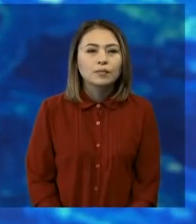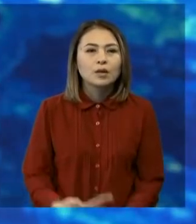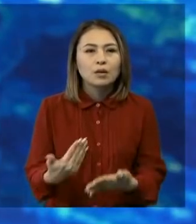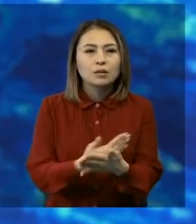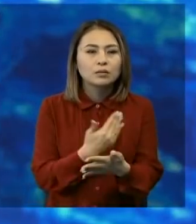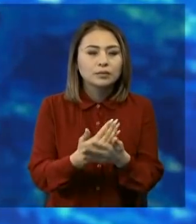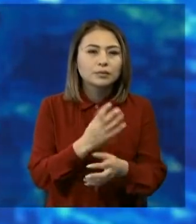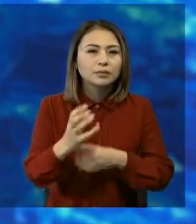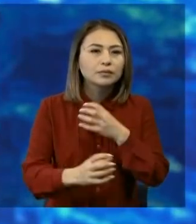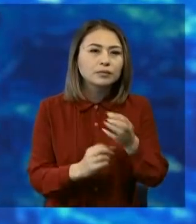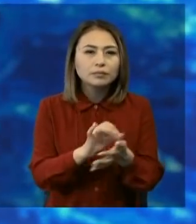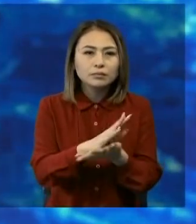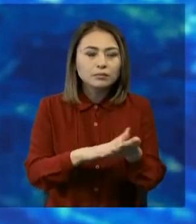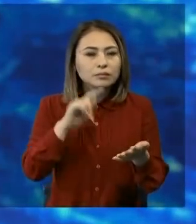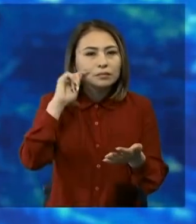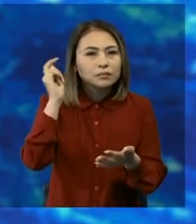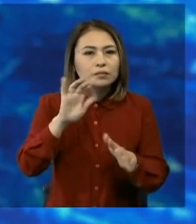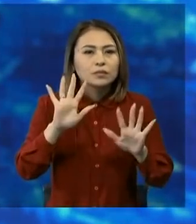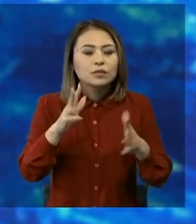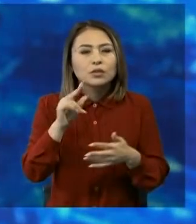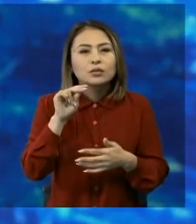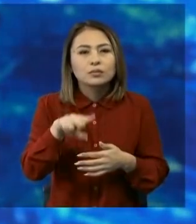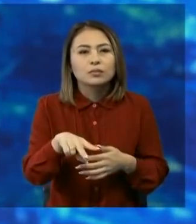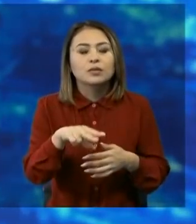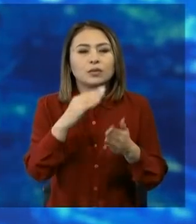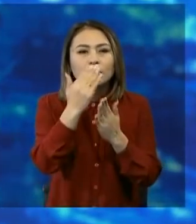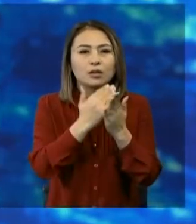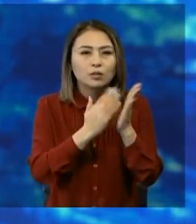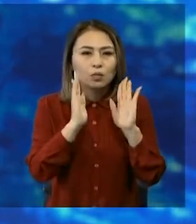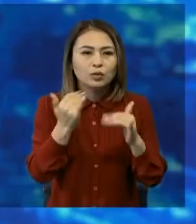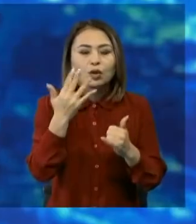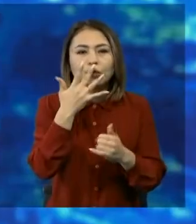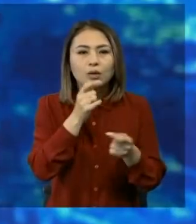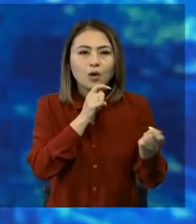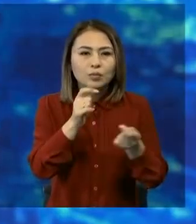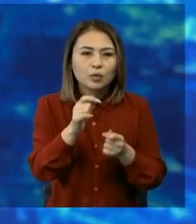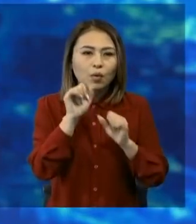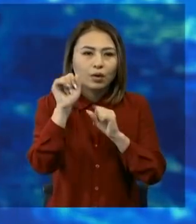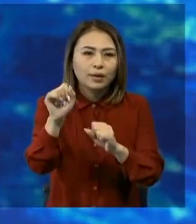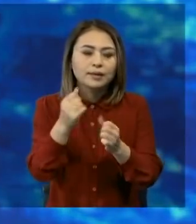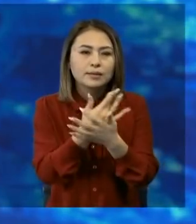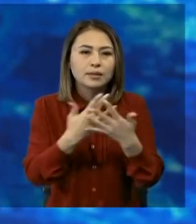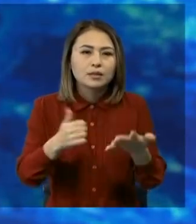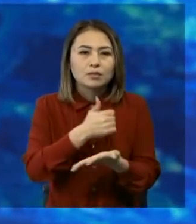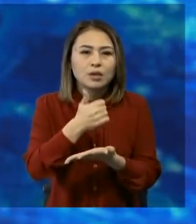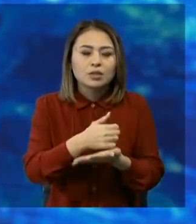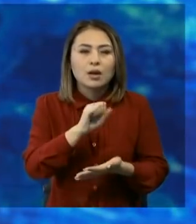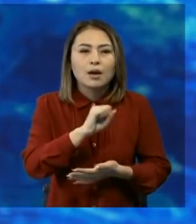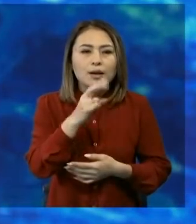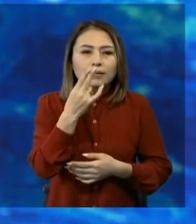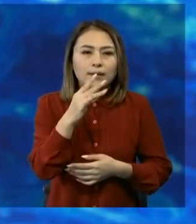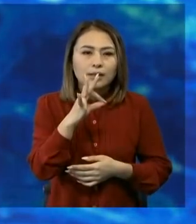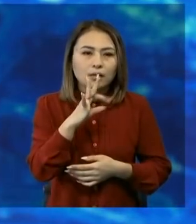Хабарымызды жаһан жаңалықтарымен жалғастырамыз. Украинада төтенше жағдай режимі жарияланды. Бұл туралы ұлттық қауіпсіздік және қорғаныс кеңесінің